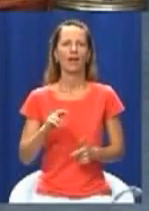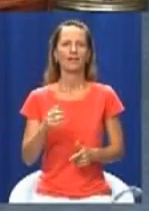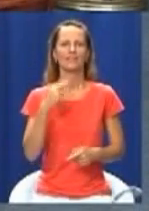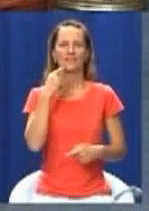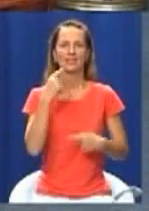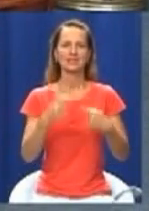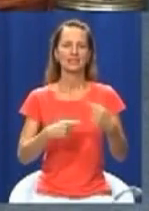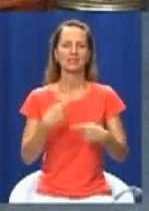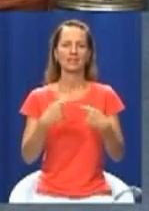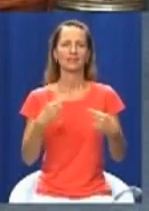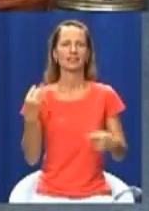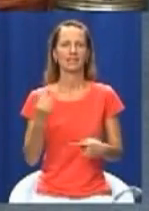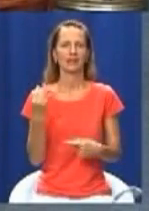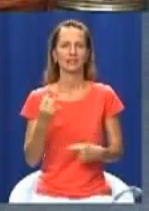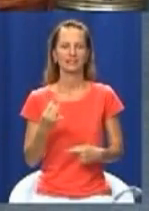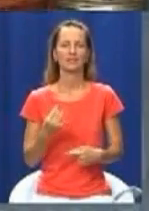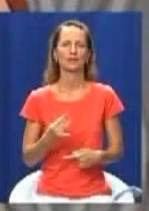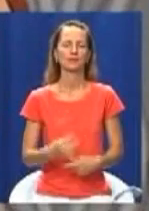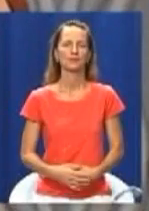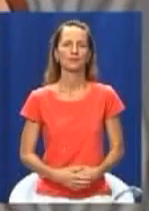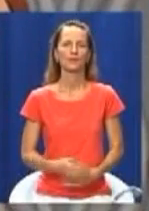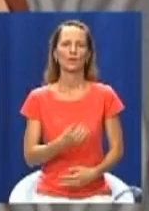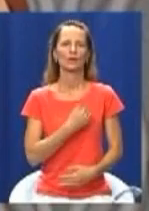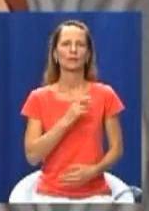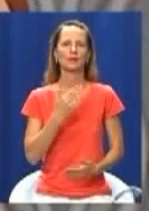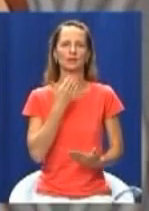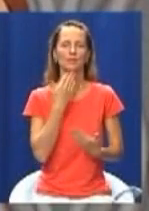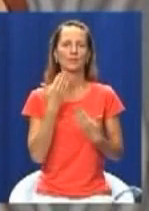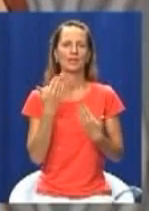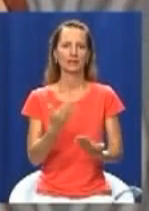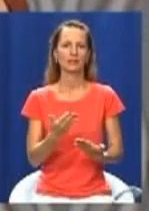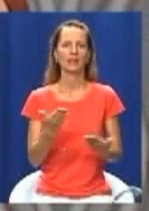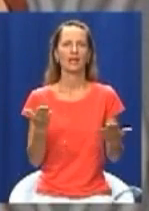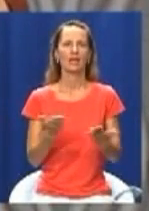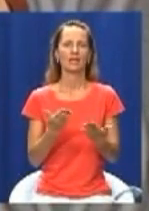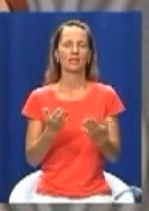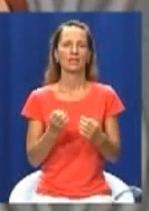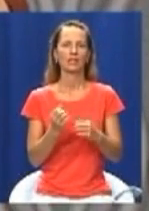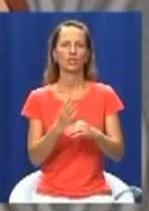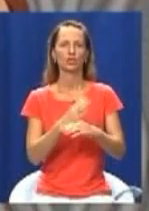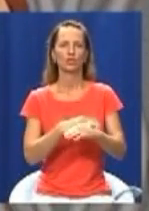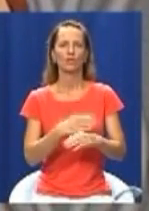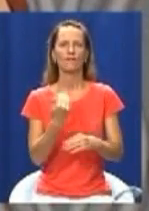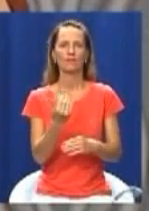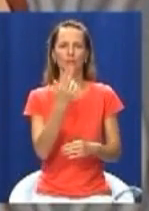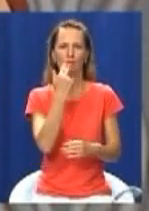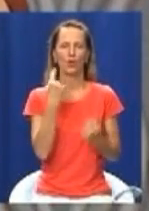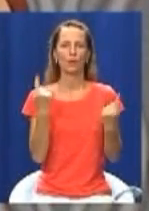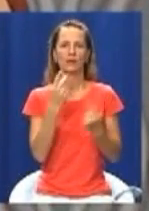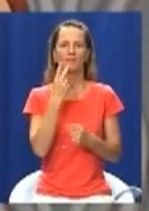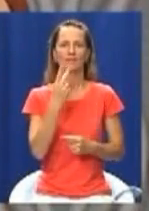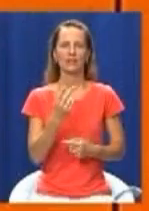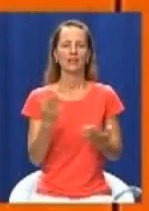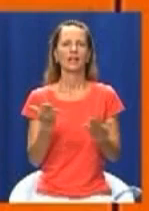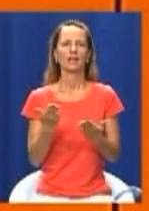завжди, різні цікавинки. Хотілося б запитати мені, яких їжечків ви звикли зазвичай бачити?